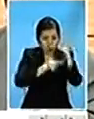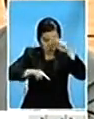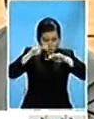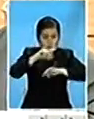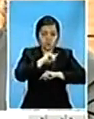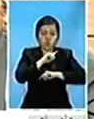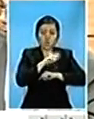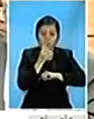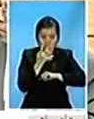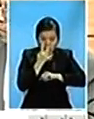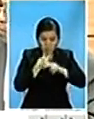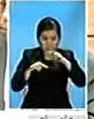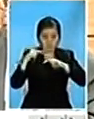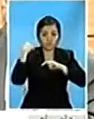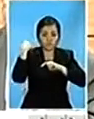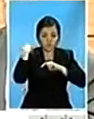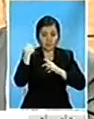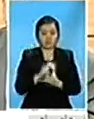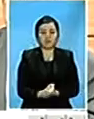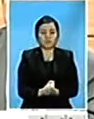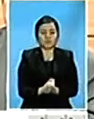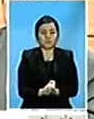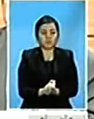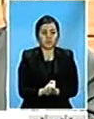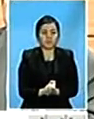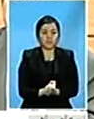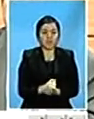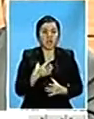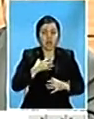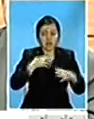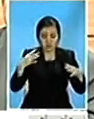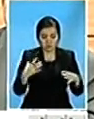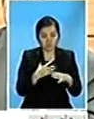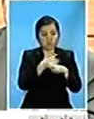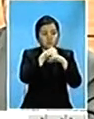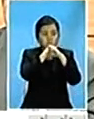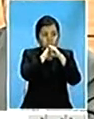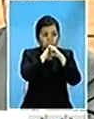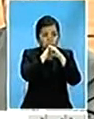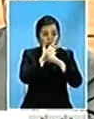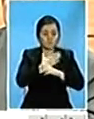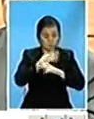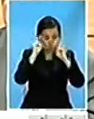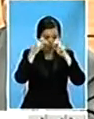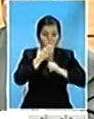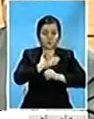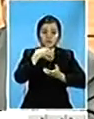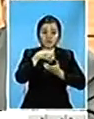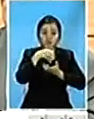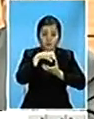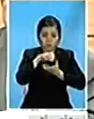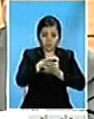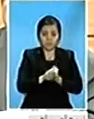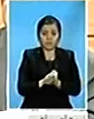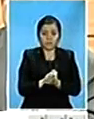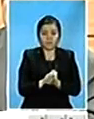ที่ของตัวเองด้วยนะครับคราวนี้ผมอยากที่จะสรุปประเด็นของผมนะครับว่าในการ